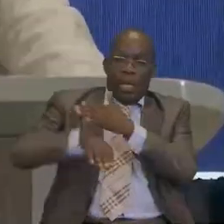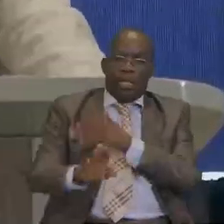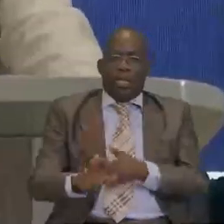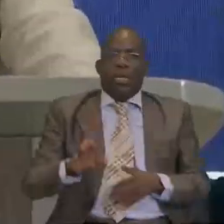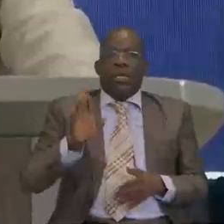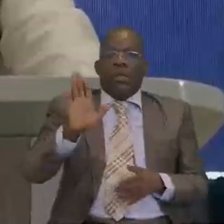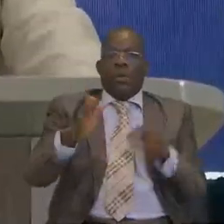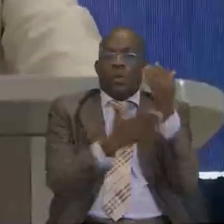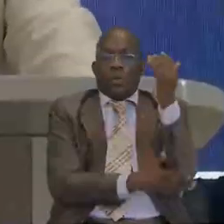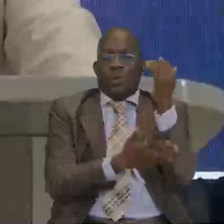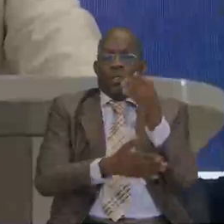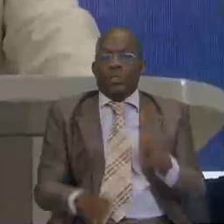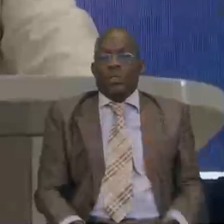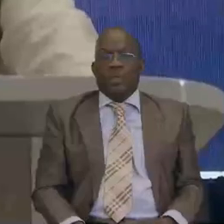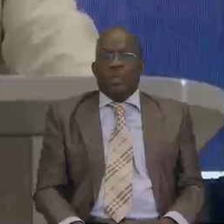pénétrer ton pays,